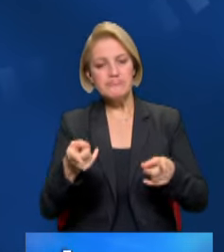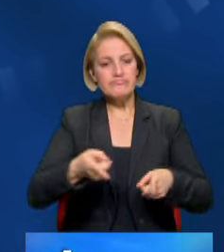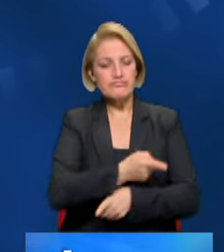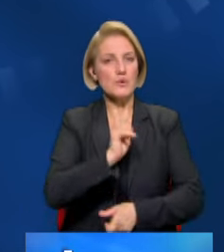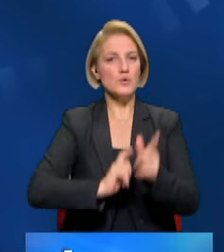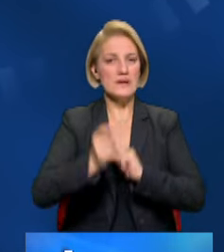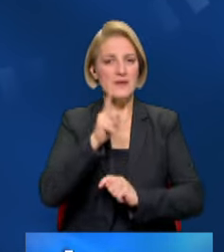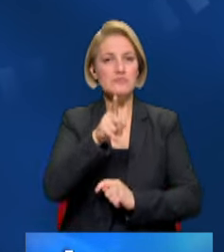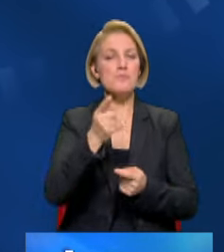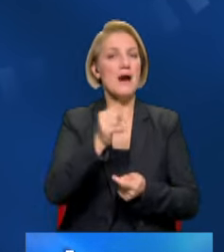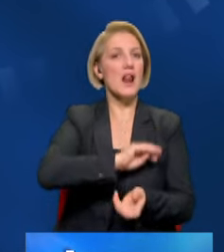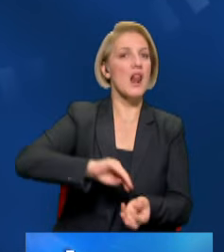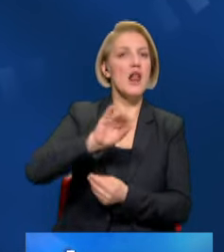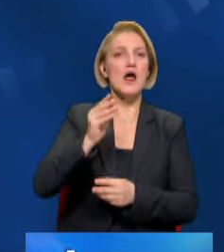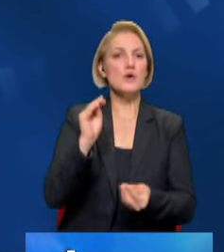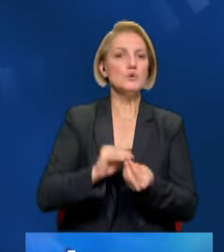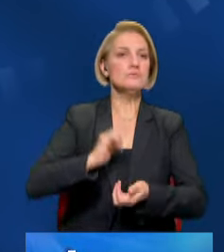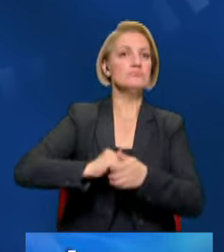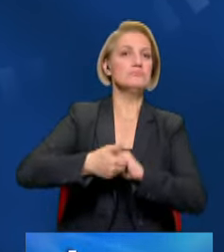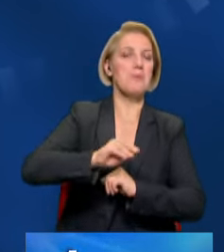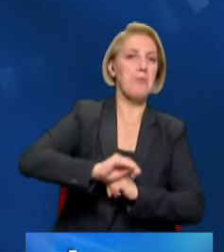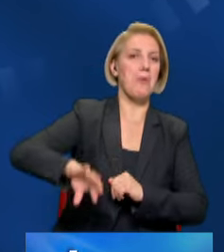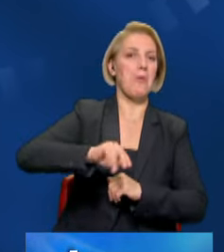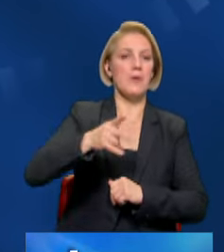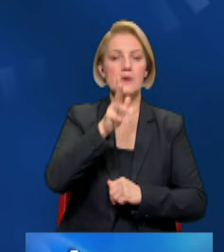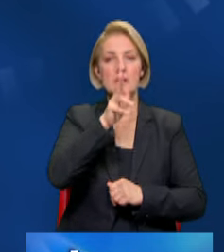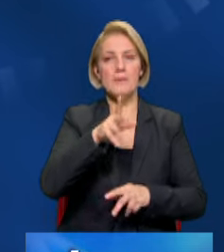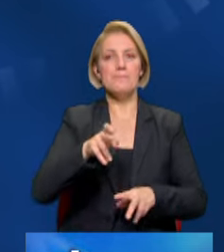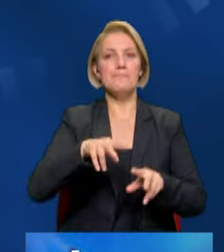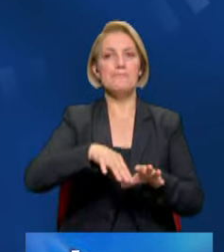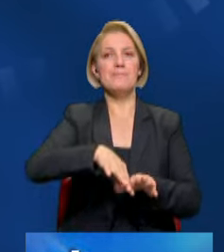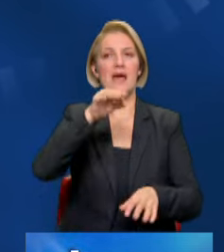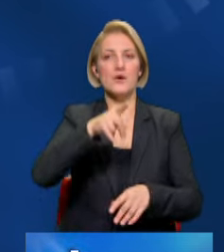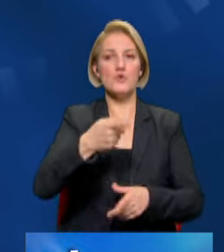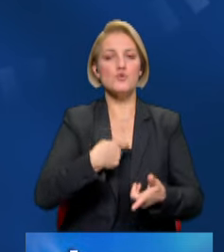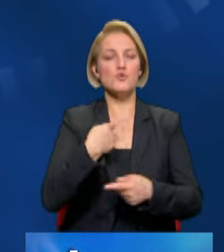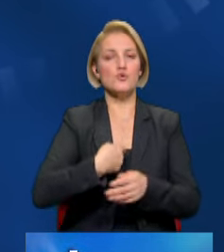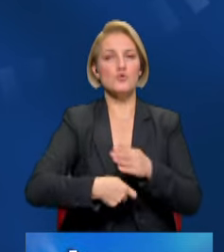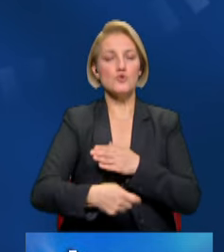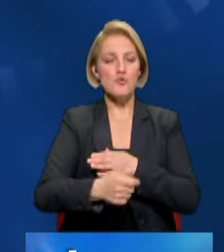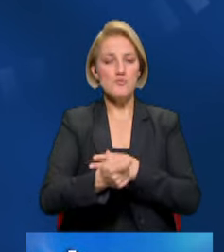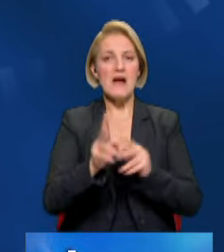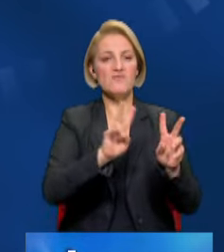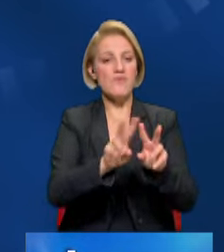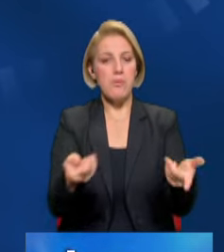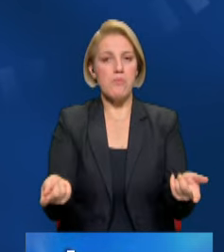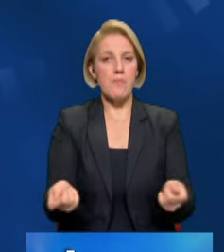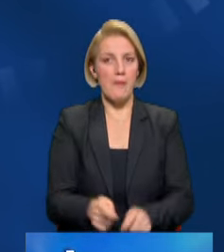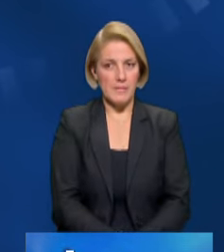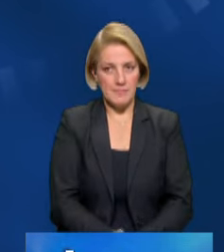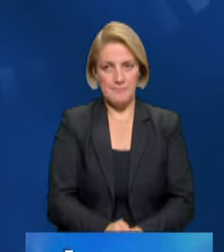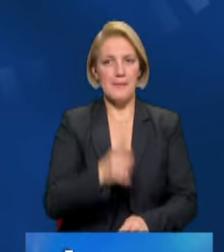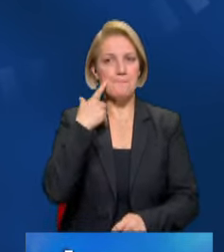suç örgütlerine gittiğini belirledi. Milli Piyango 393.013 kumar sitesinin kapatılmasını sağladı. Bakan Mehmet